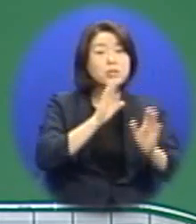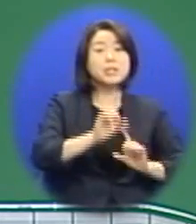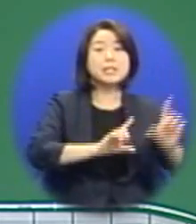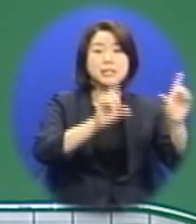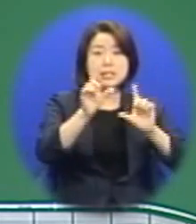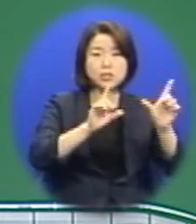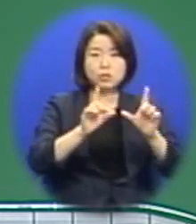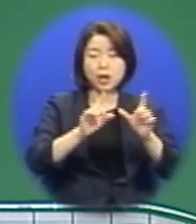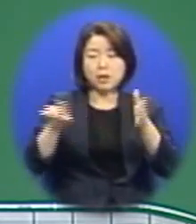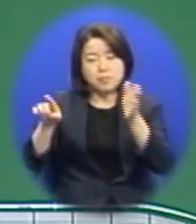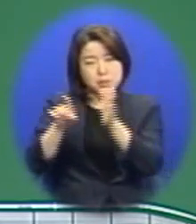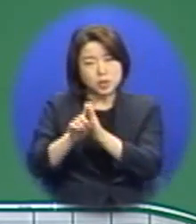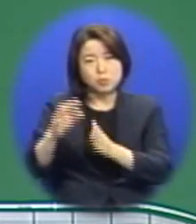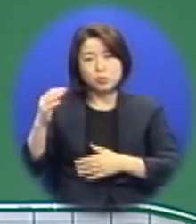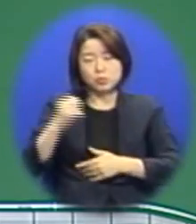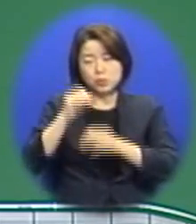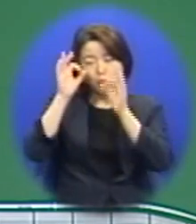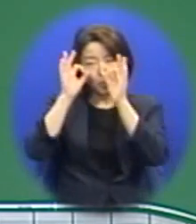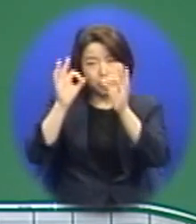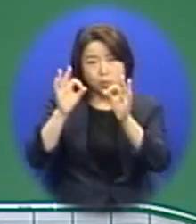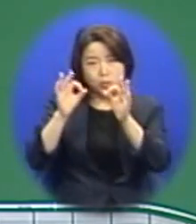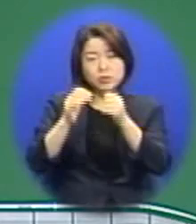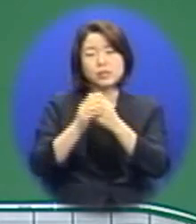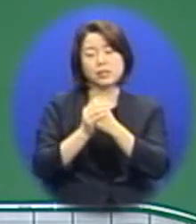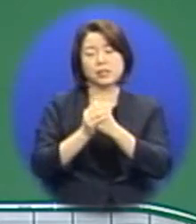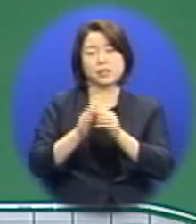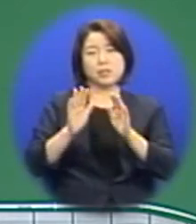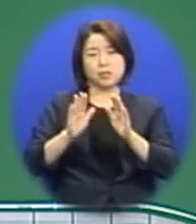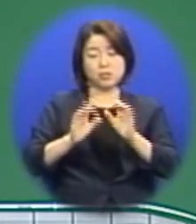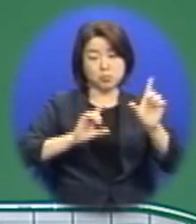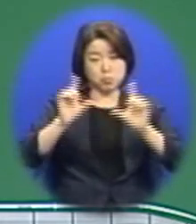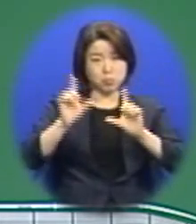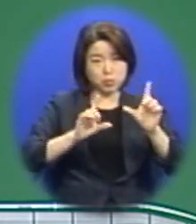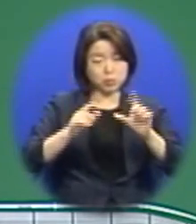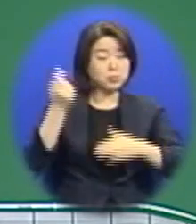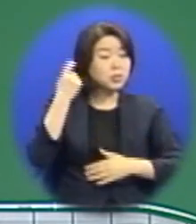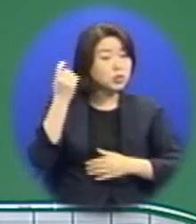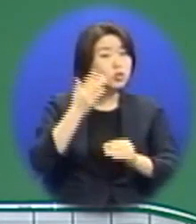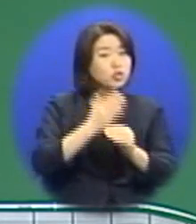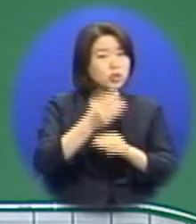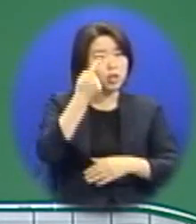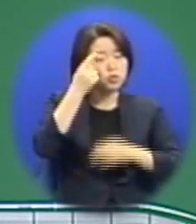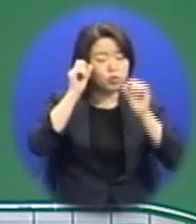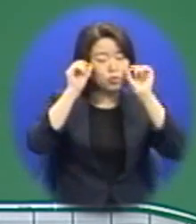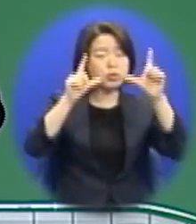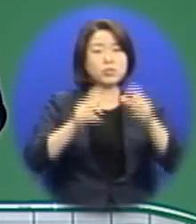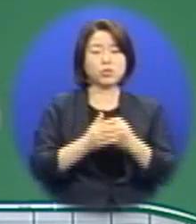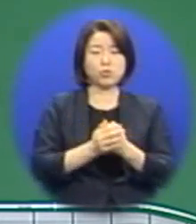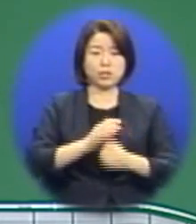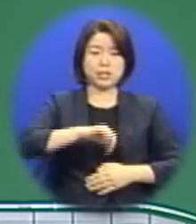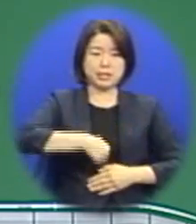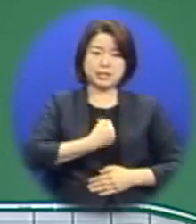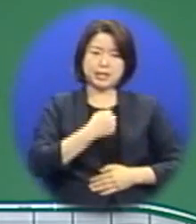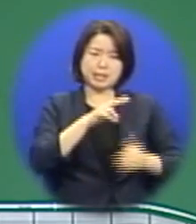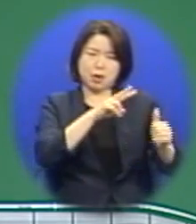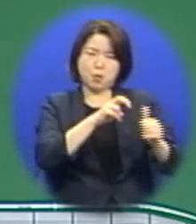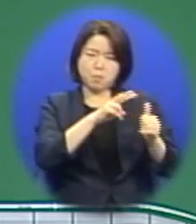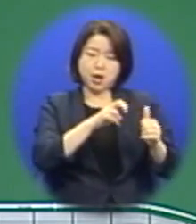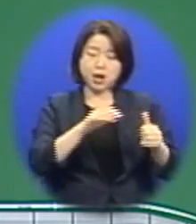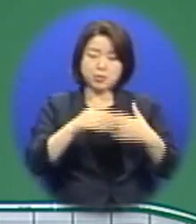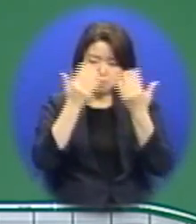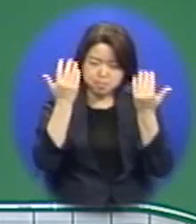설교를 듣다가 눈이 뜨였다는 거예요. 자기가 원망하던 그 많은